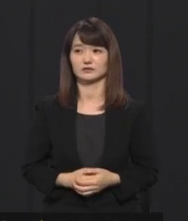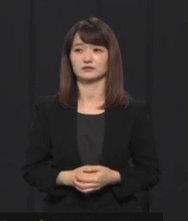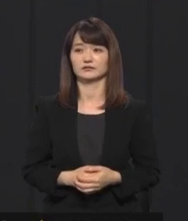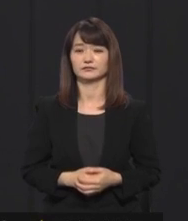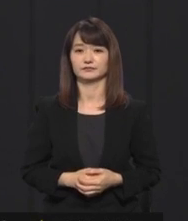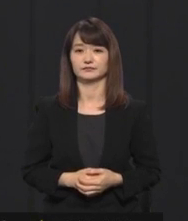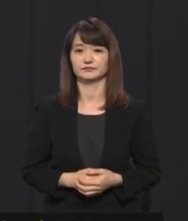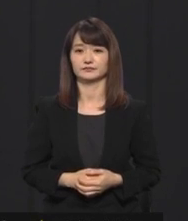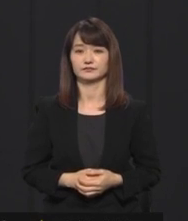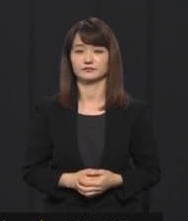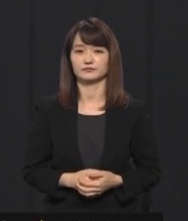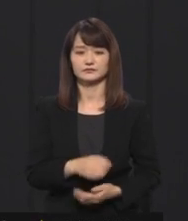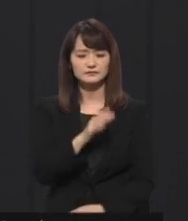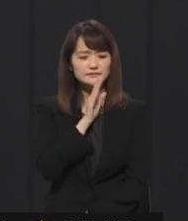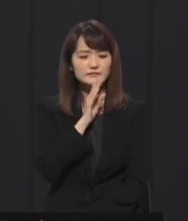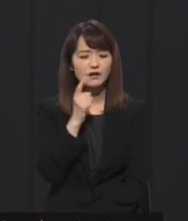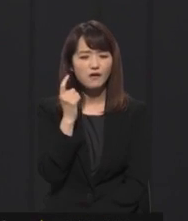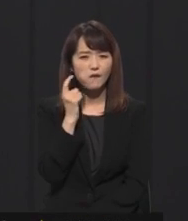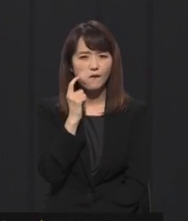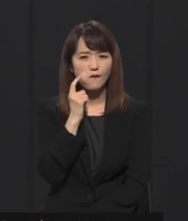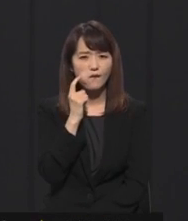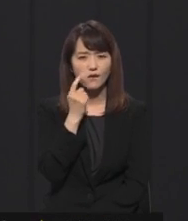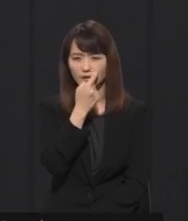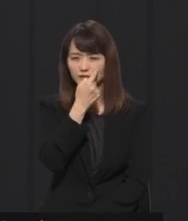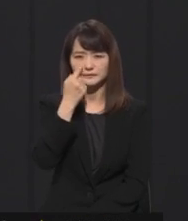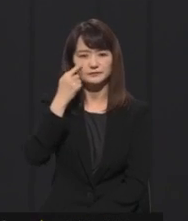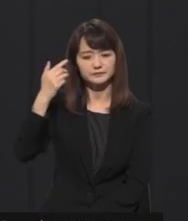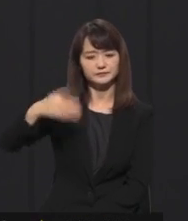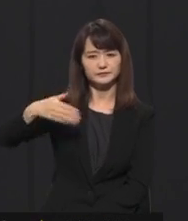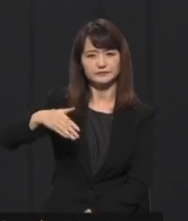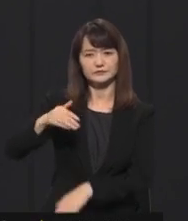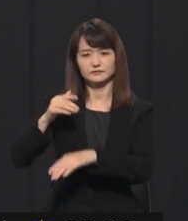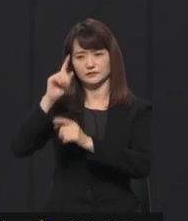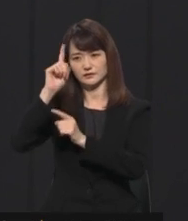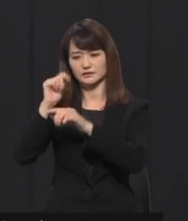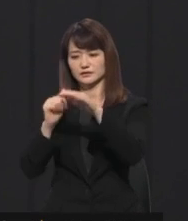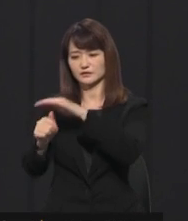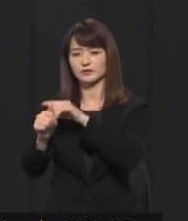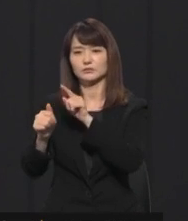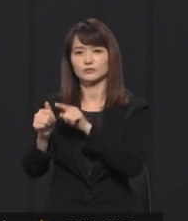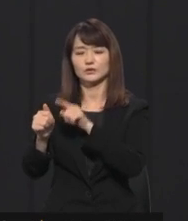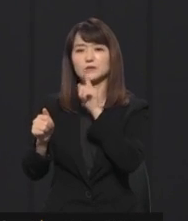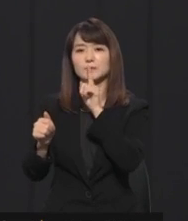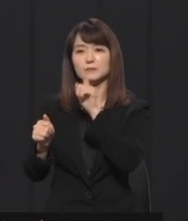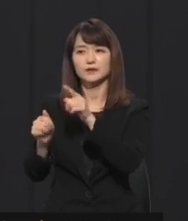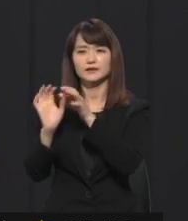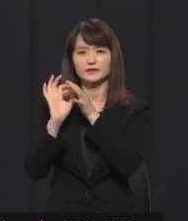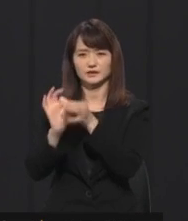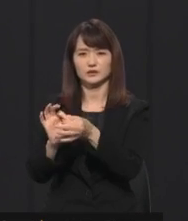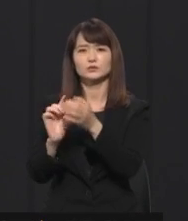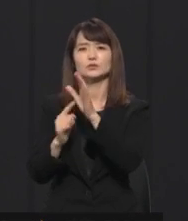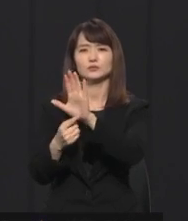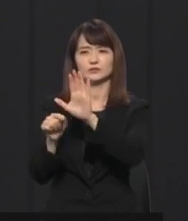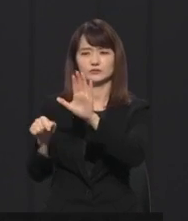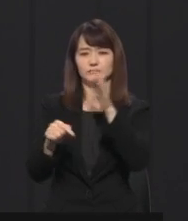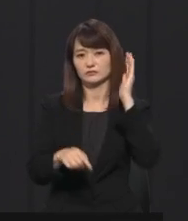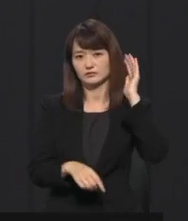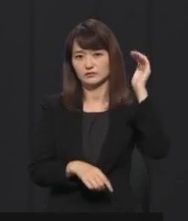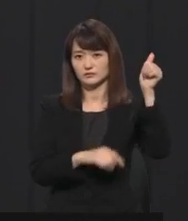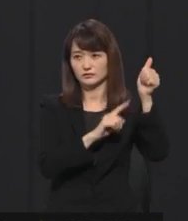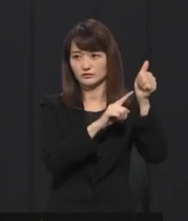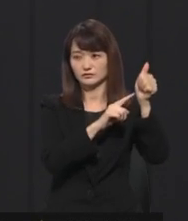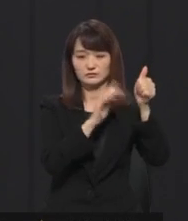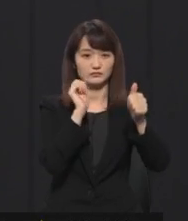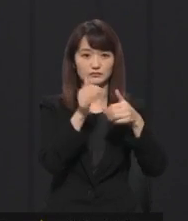이러한 것들이 뭐 사실 관계를 확인하지 않은 대표의 주장인데 이런 것들이 계속해서 이어지는 것 자체가 대토론 께서는 지금